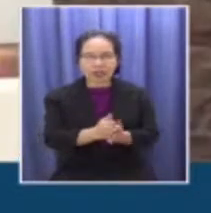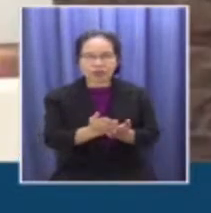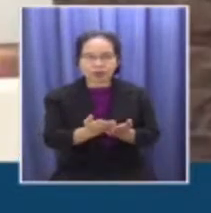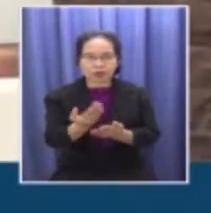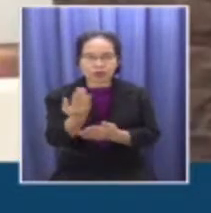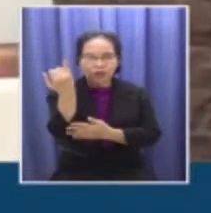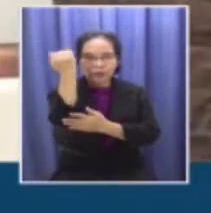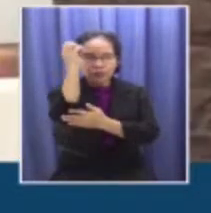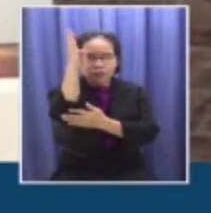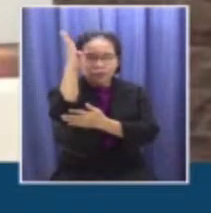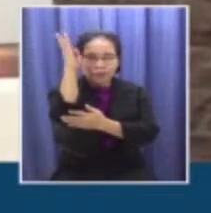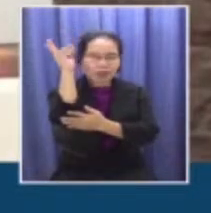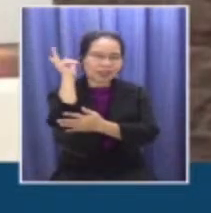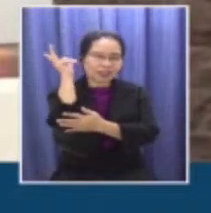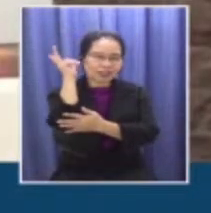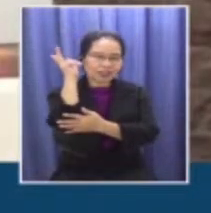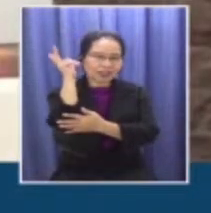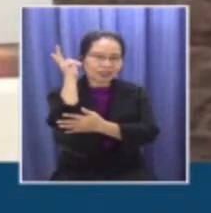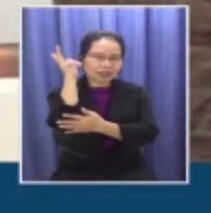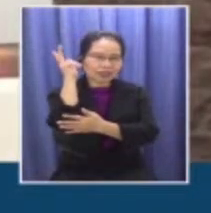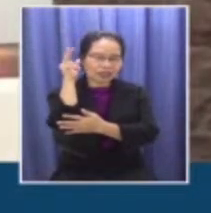Jupiter